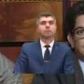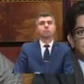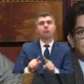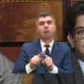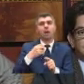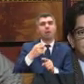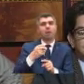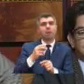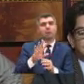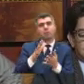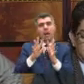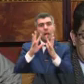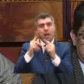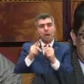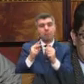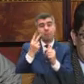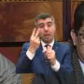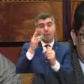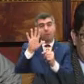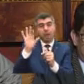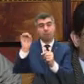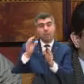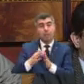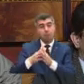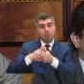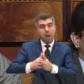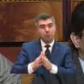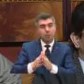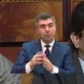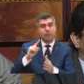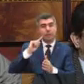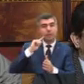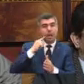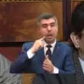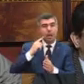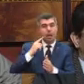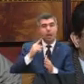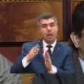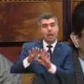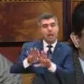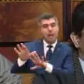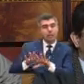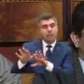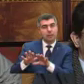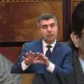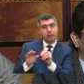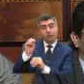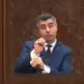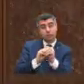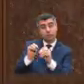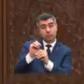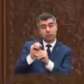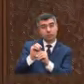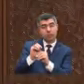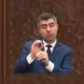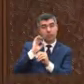الوزير. 250 باخرة الآن. في المحور ديال الداخل حتى الاكادير كتنتظر الاصلاح 250. هذه فرص